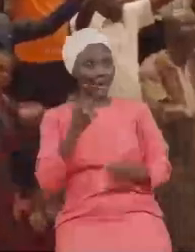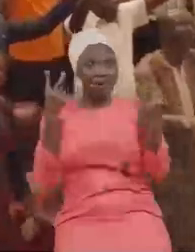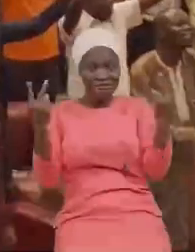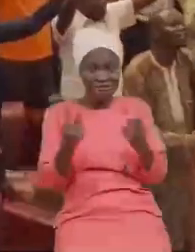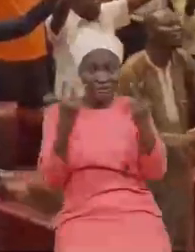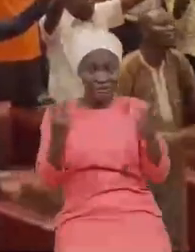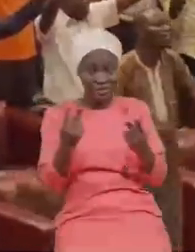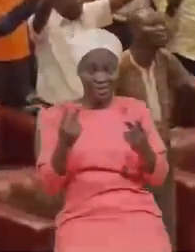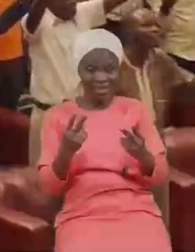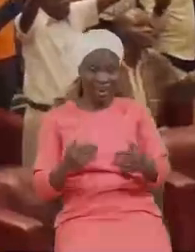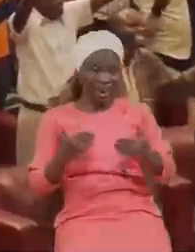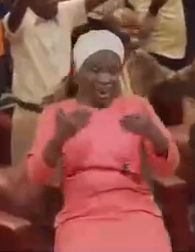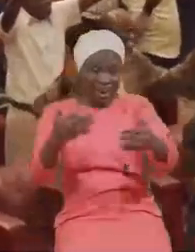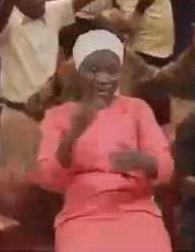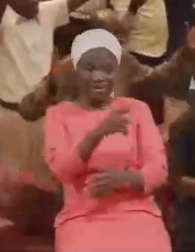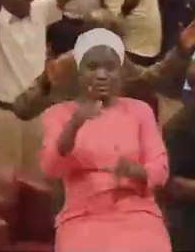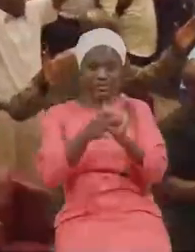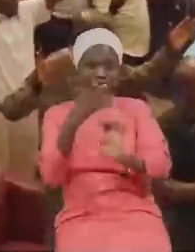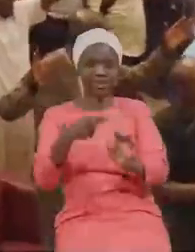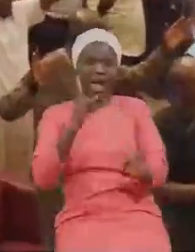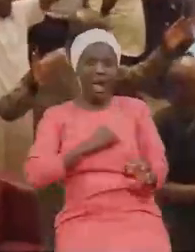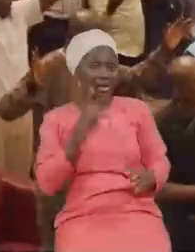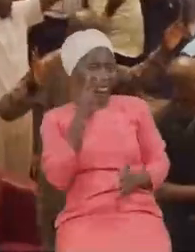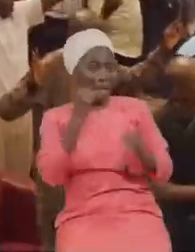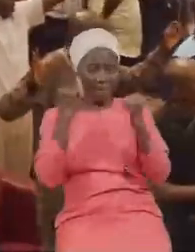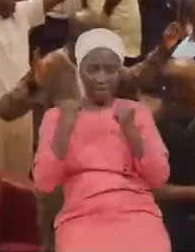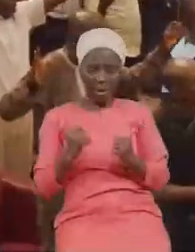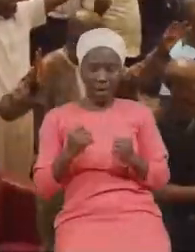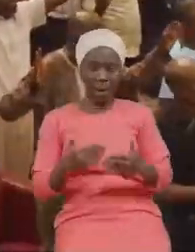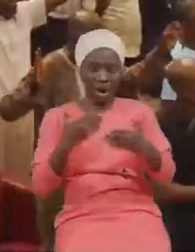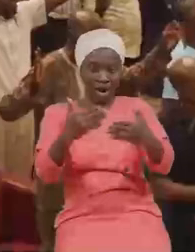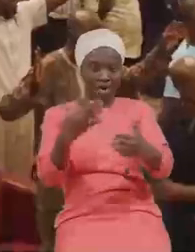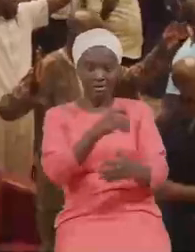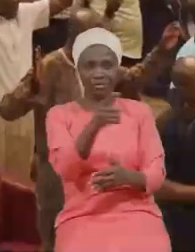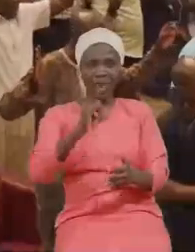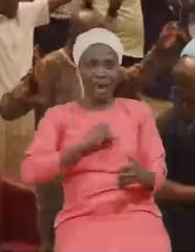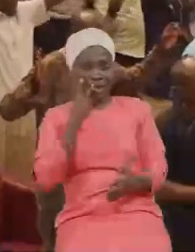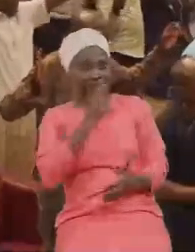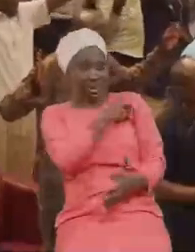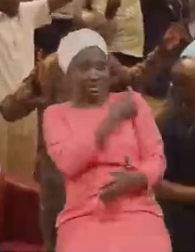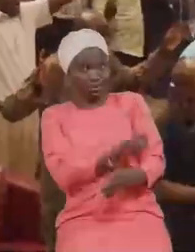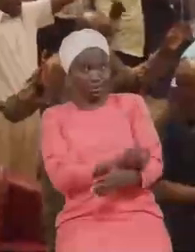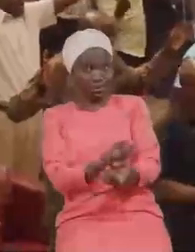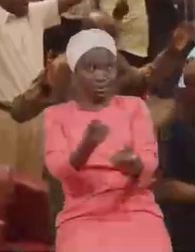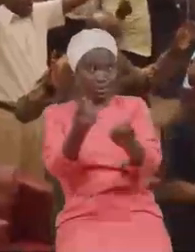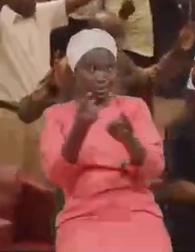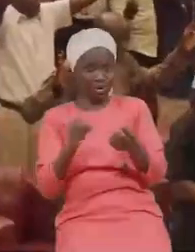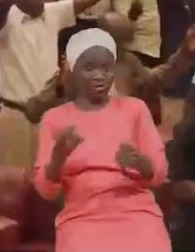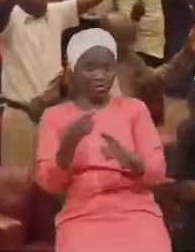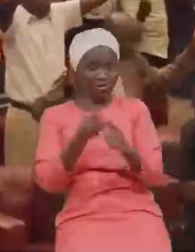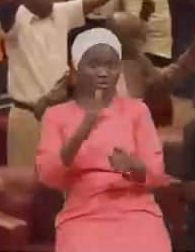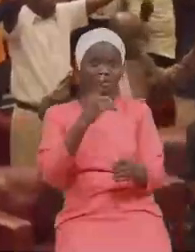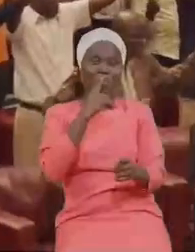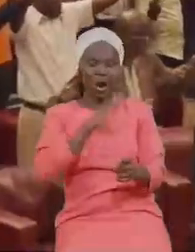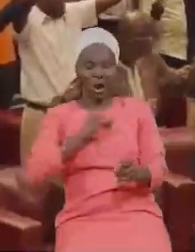devant la puissance devant toi je vais aller l'autorité venir sur votre sur vous je vois